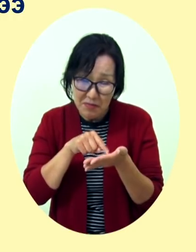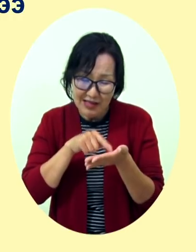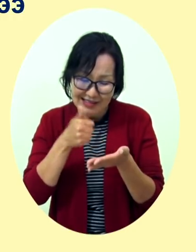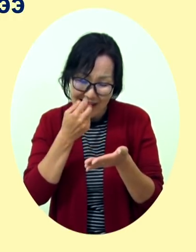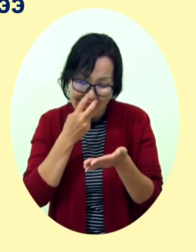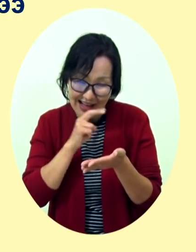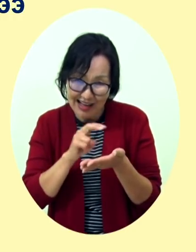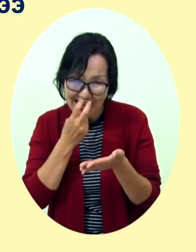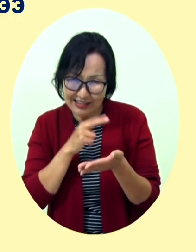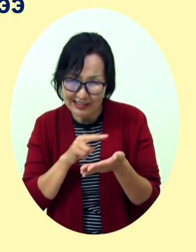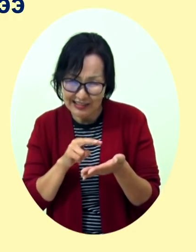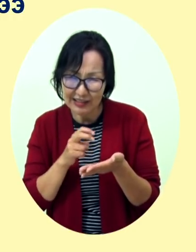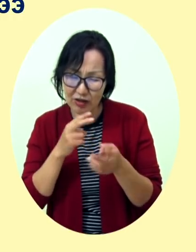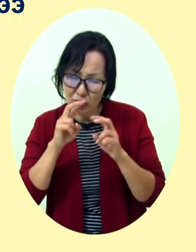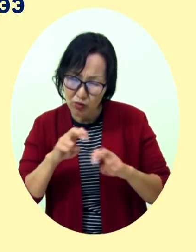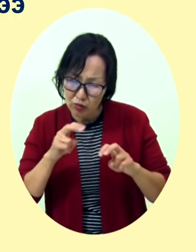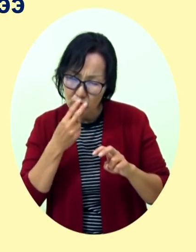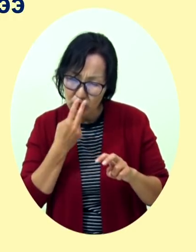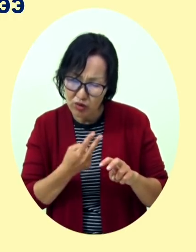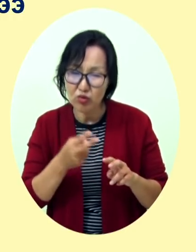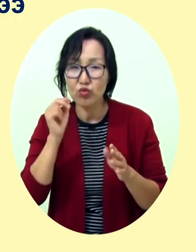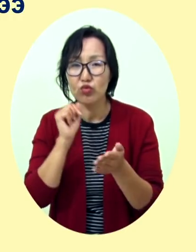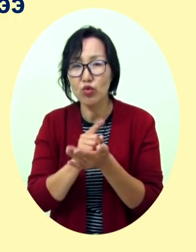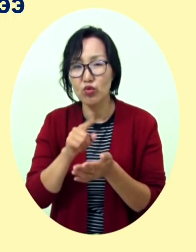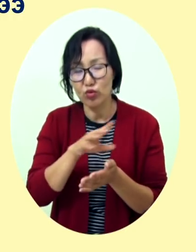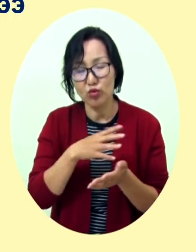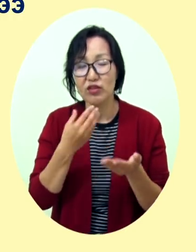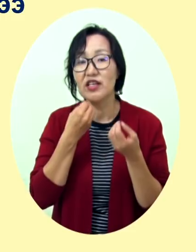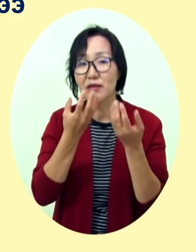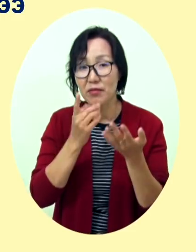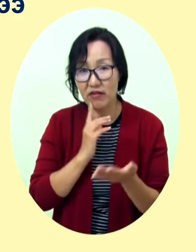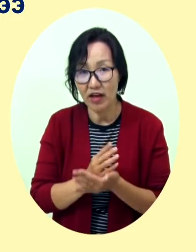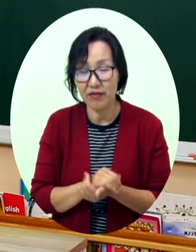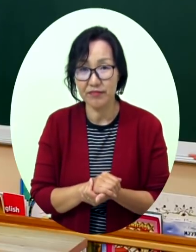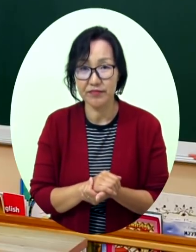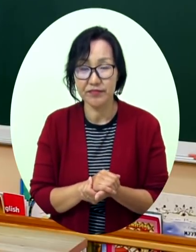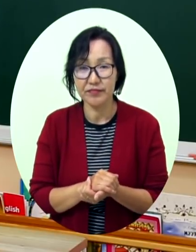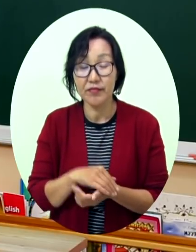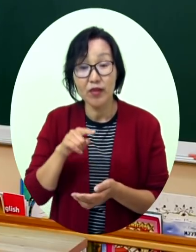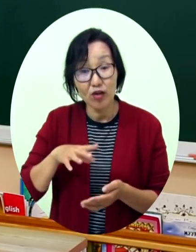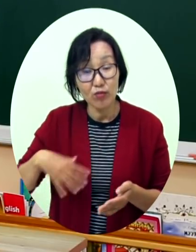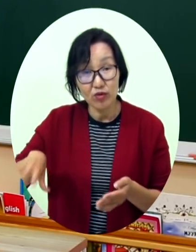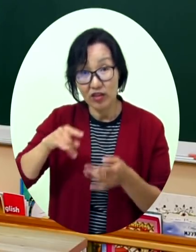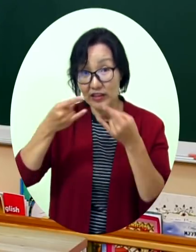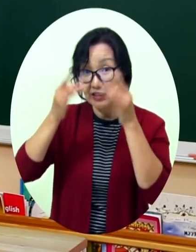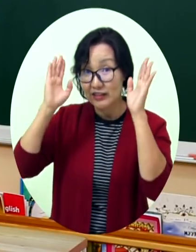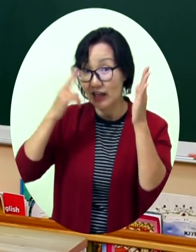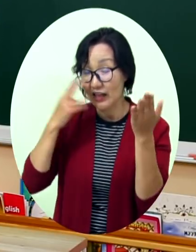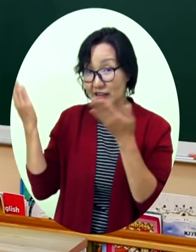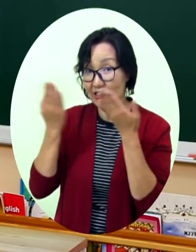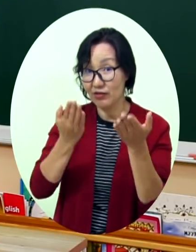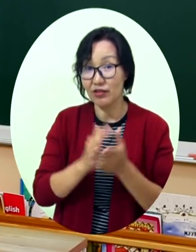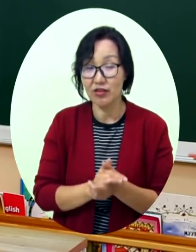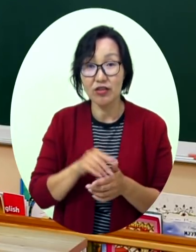зүйлээ сайн ажиглаж, бодож, судалж үзэх нь чухал гэдгийг дахин хэлье. За, тэгвэл одоо бүгдээрээ дэлгэцэнд